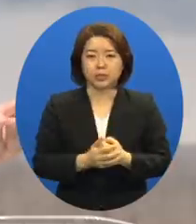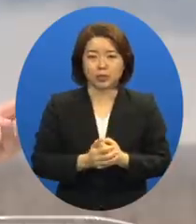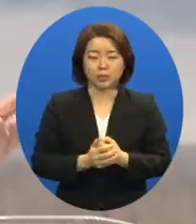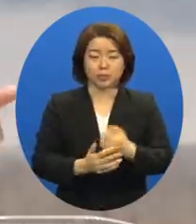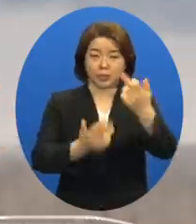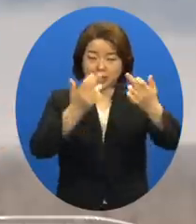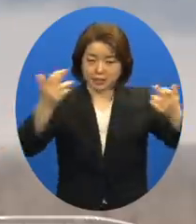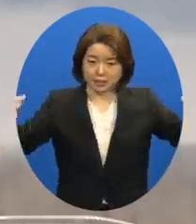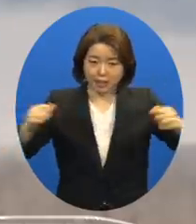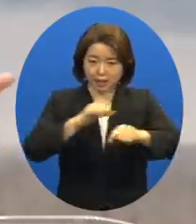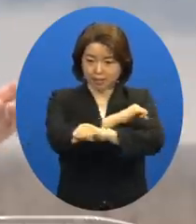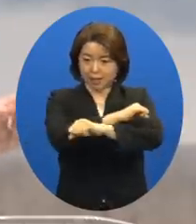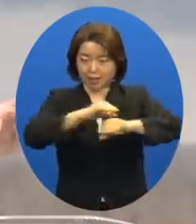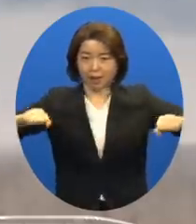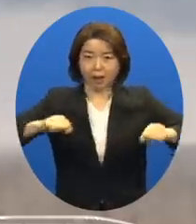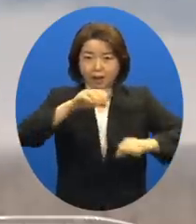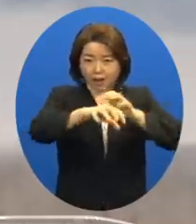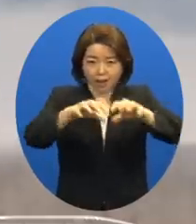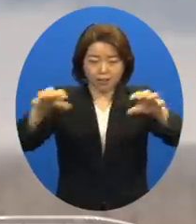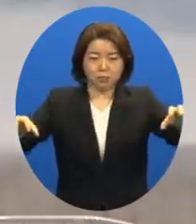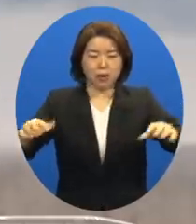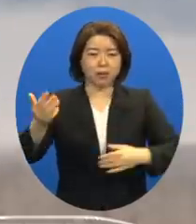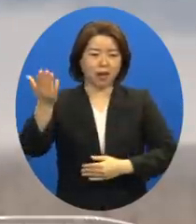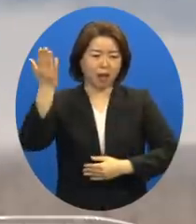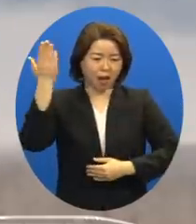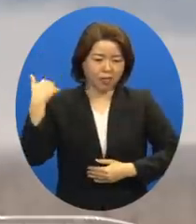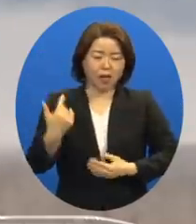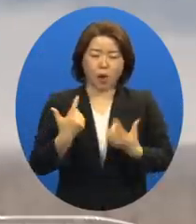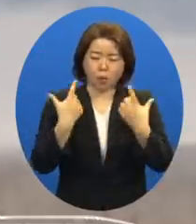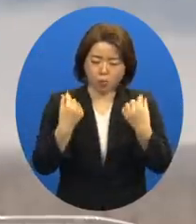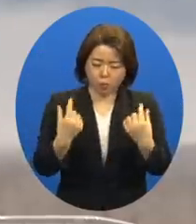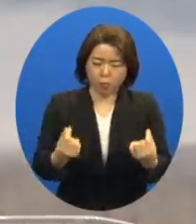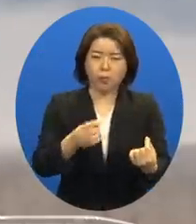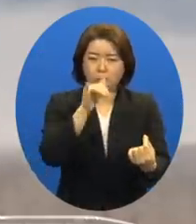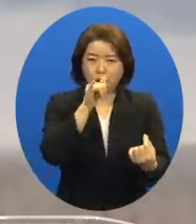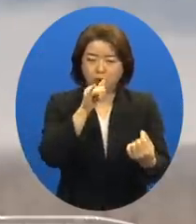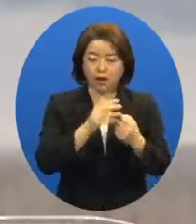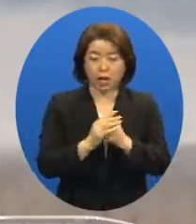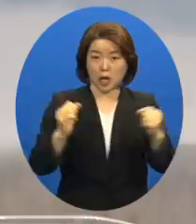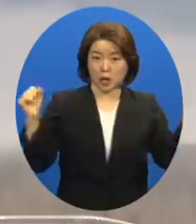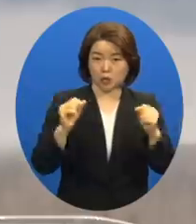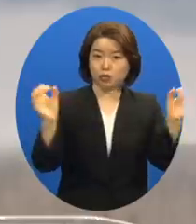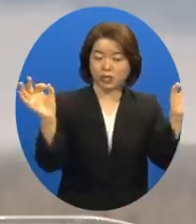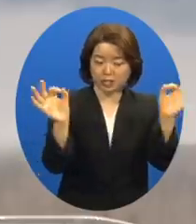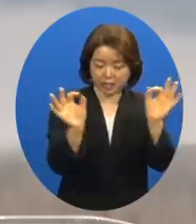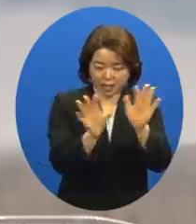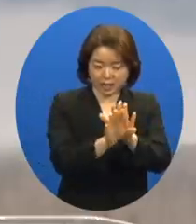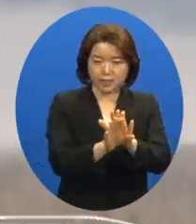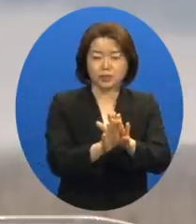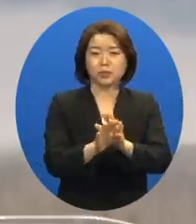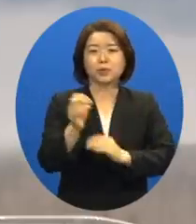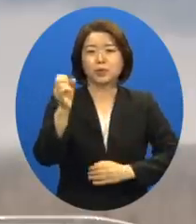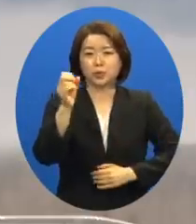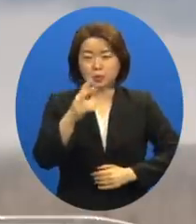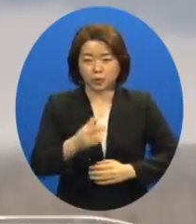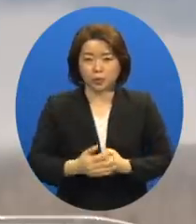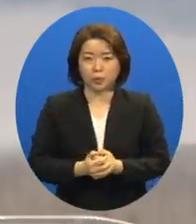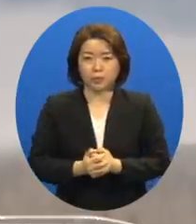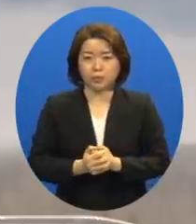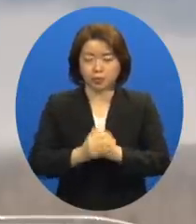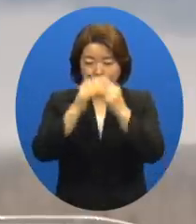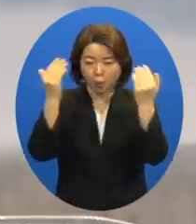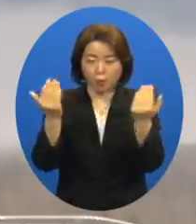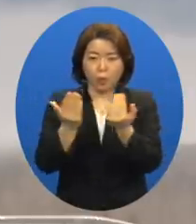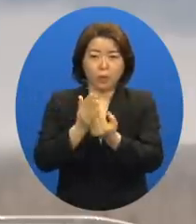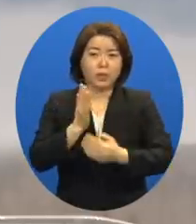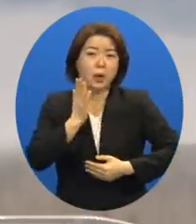들판은 예년과 똑같습니다. 뭐 추위는 지나가고 그리고 온통